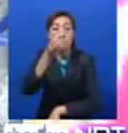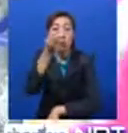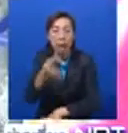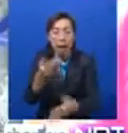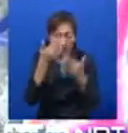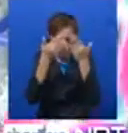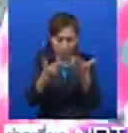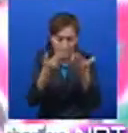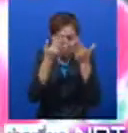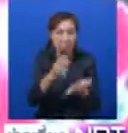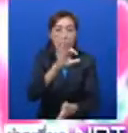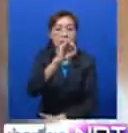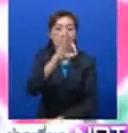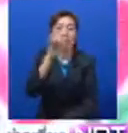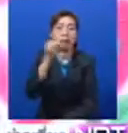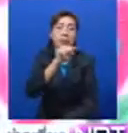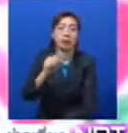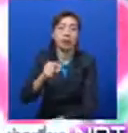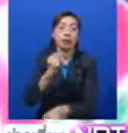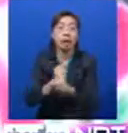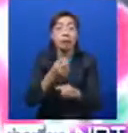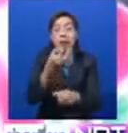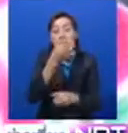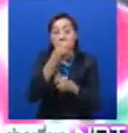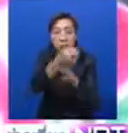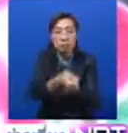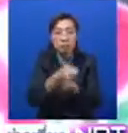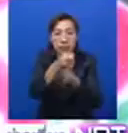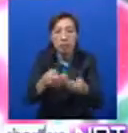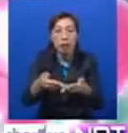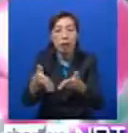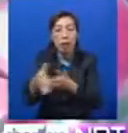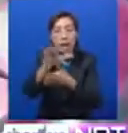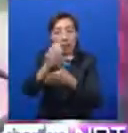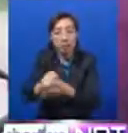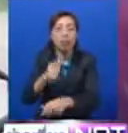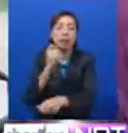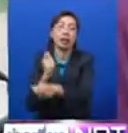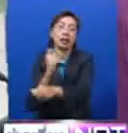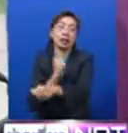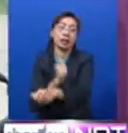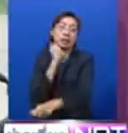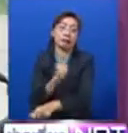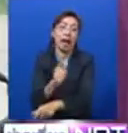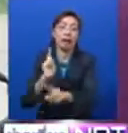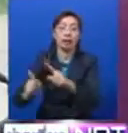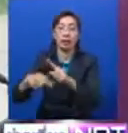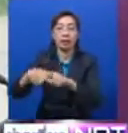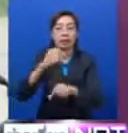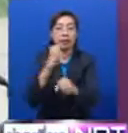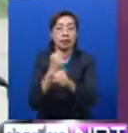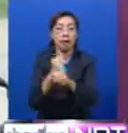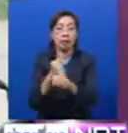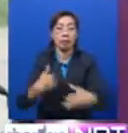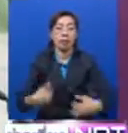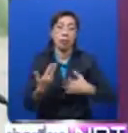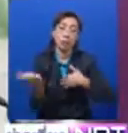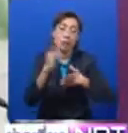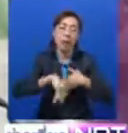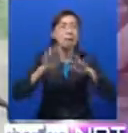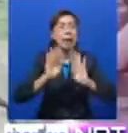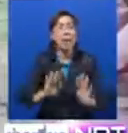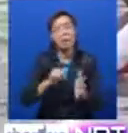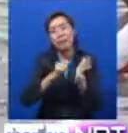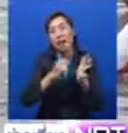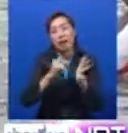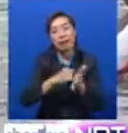าวมุสลิมประกอบอาชีพเกษตรกรรมประมงพื้นบ้านและรับจ้างโดยเฉพาะวิถีชีวิตของคนที่นี่นะคะเรียบง่ายท่ามก